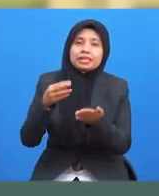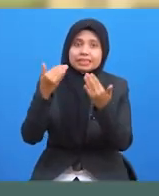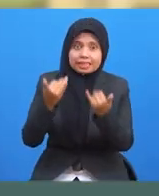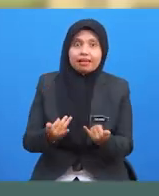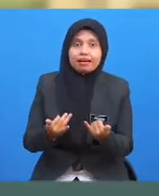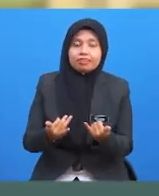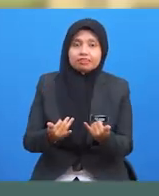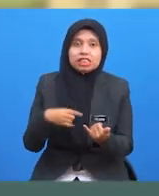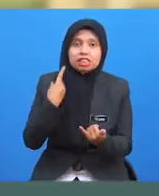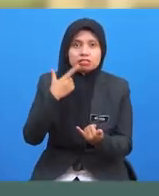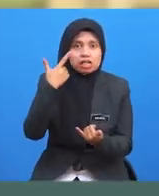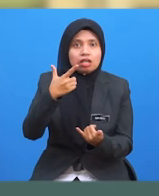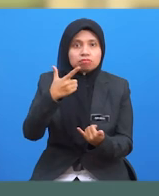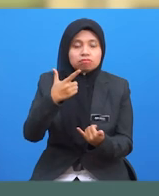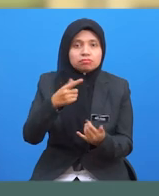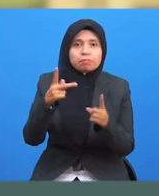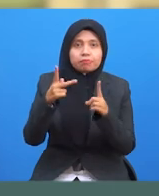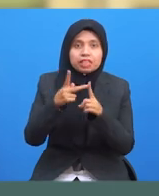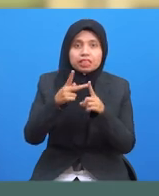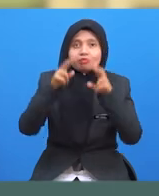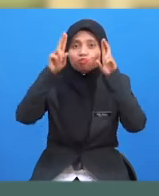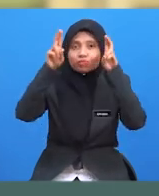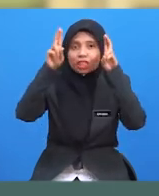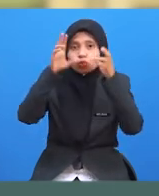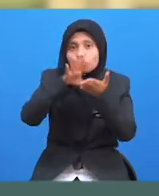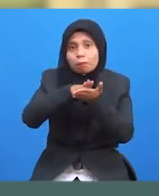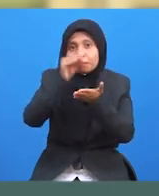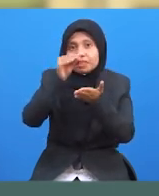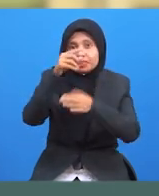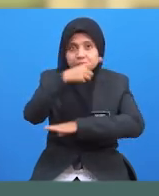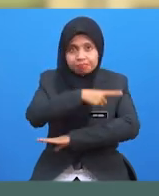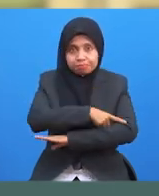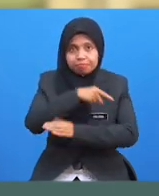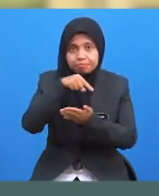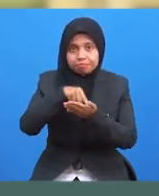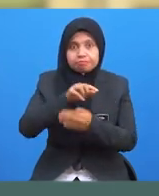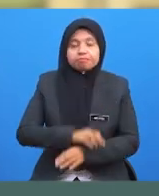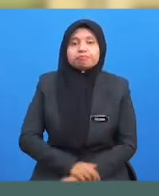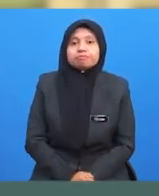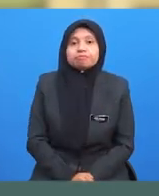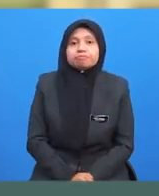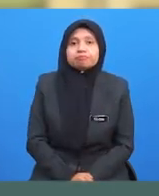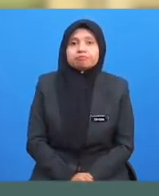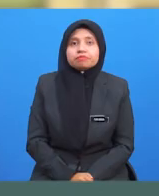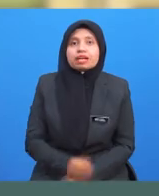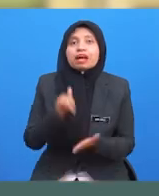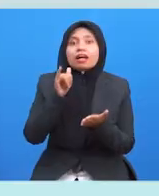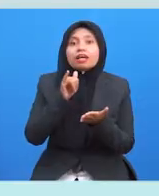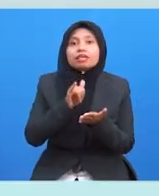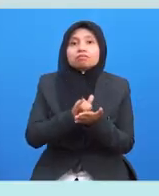kita lihat kepada topik pembelajaran kita pada hari ini,